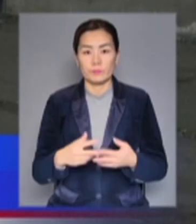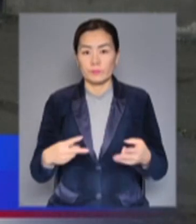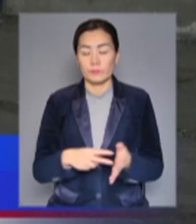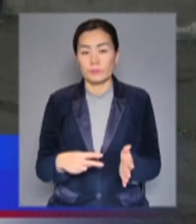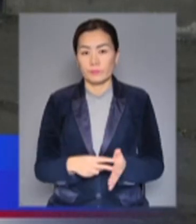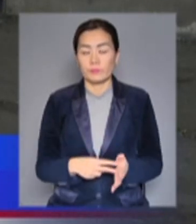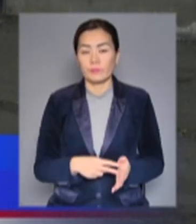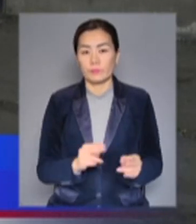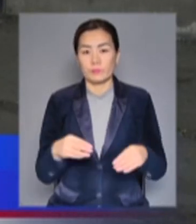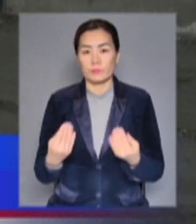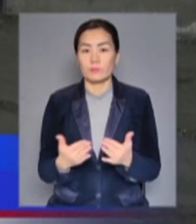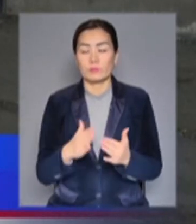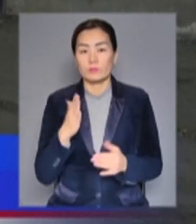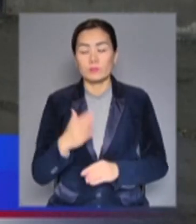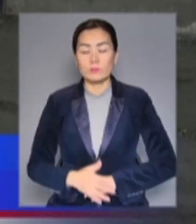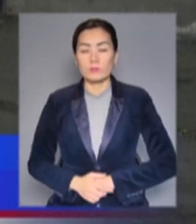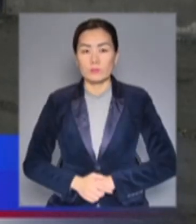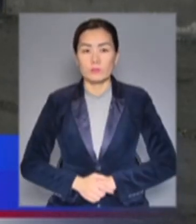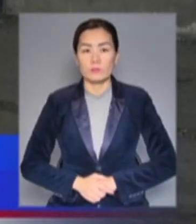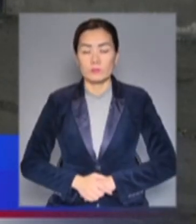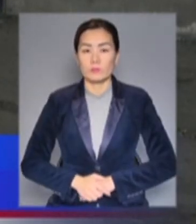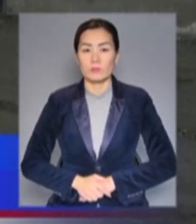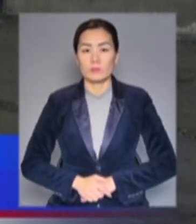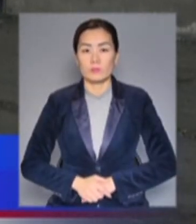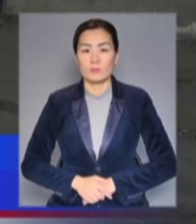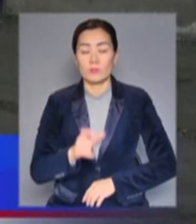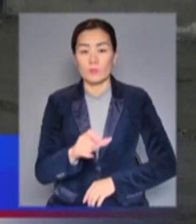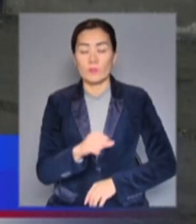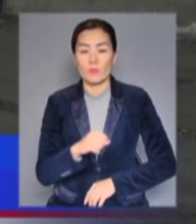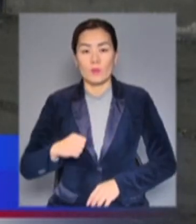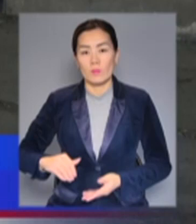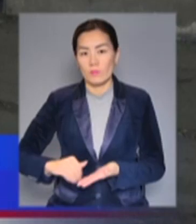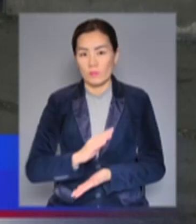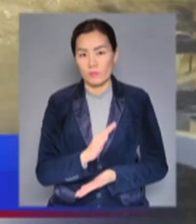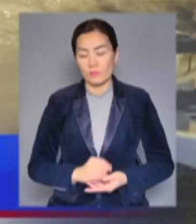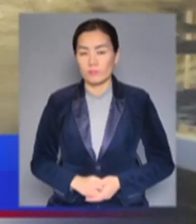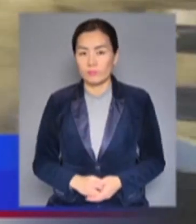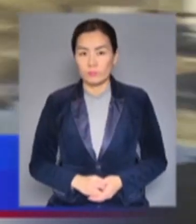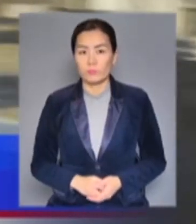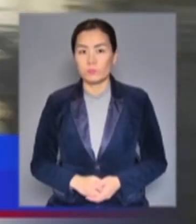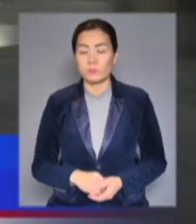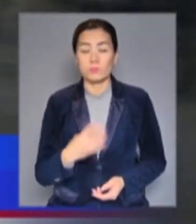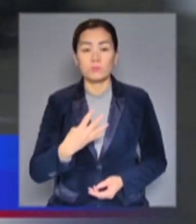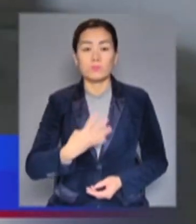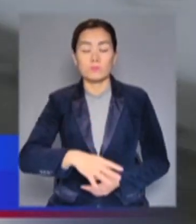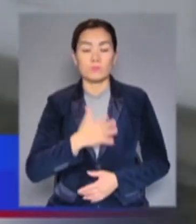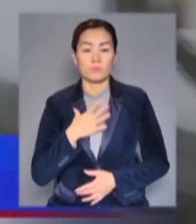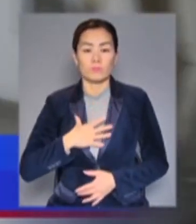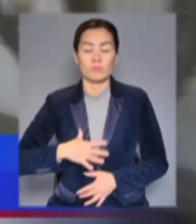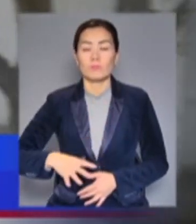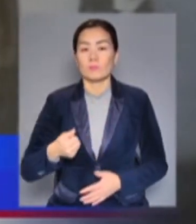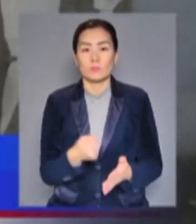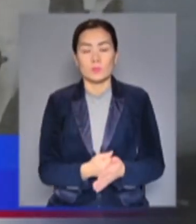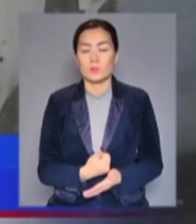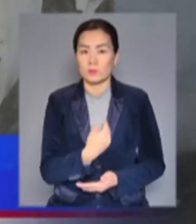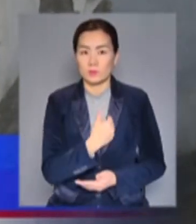Самалтауын ықшам ауданынан үй пәтер бөлініп жатыр. Сол ұсынылды, бұл кісілер кедер келтірді соған. Жұртшылық 40-ына шыдады, 41-іне